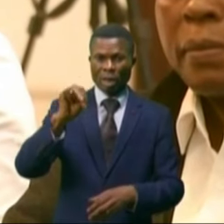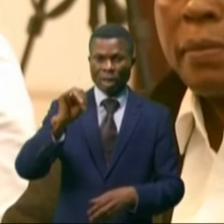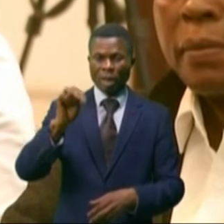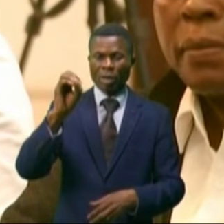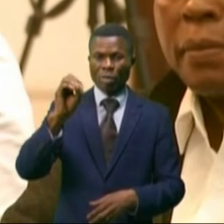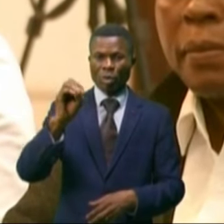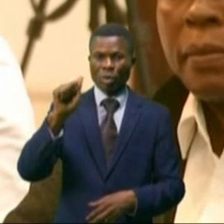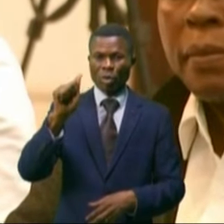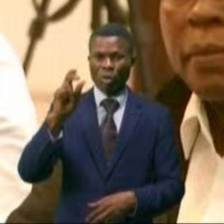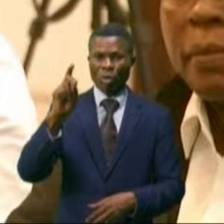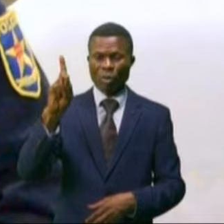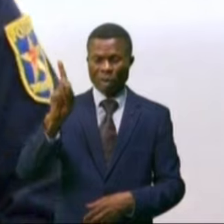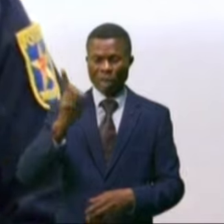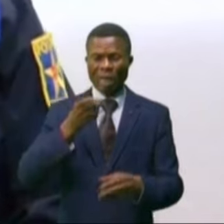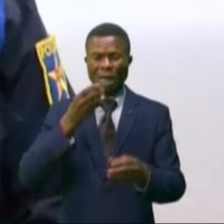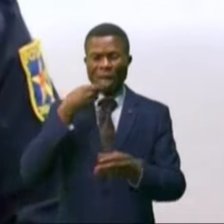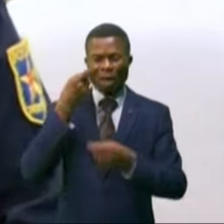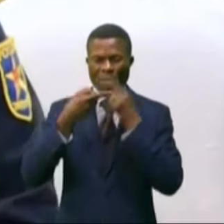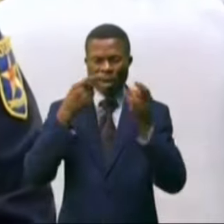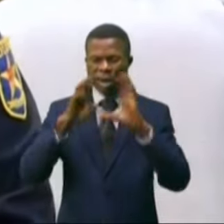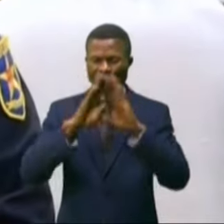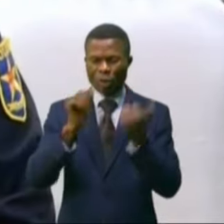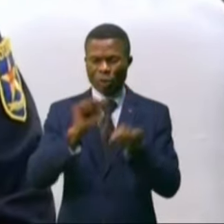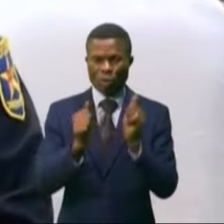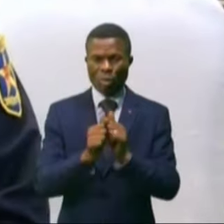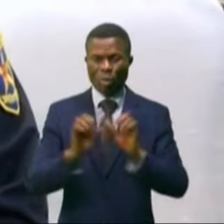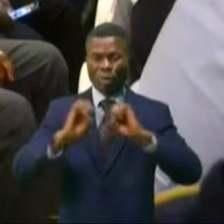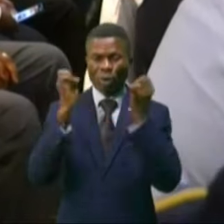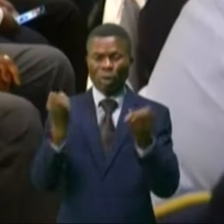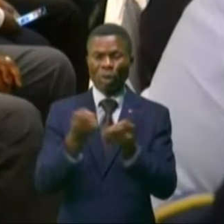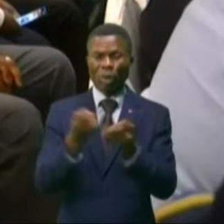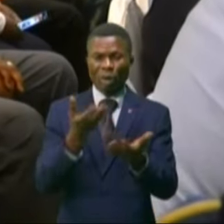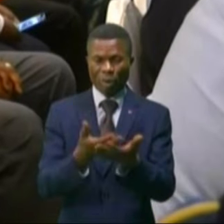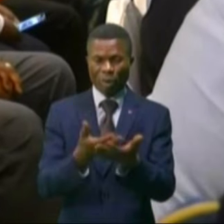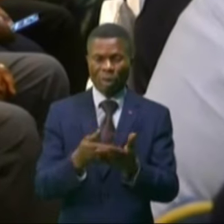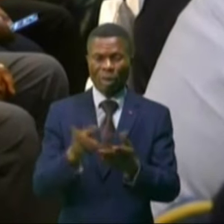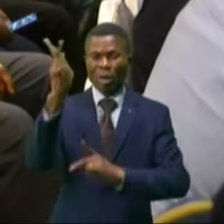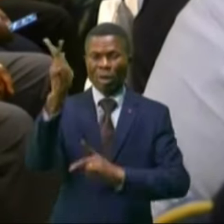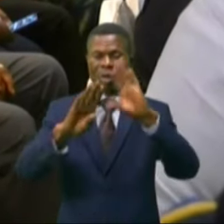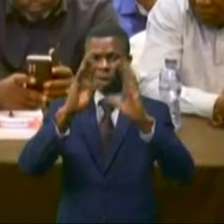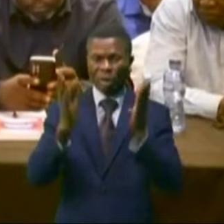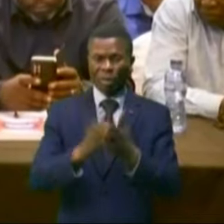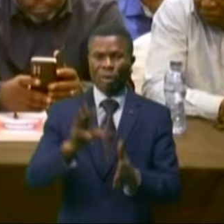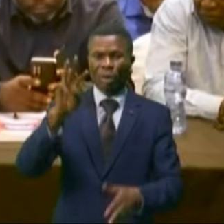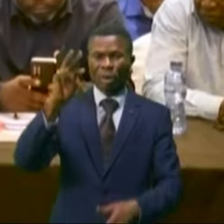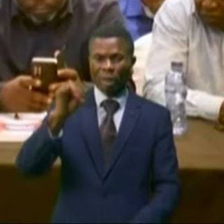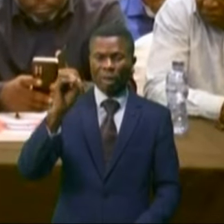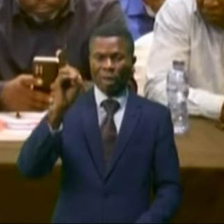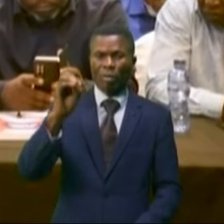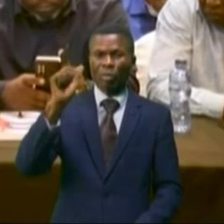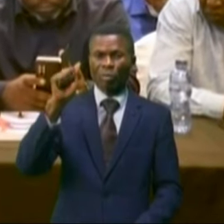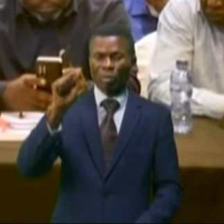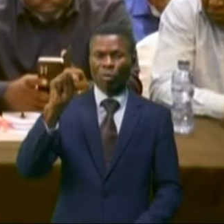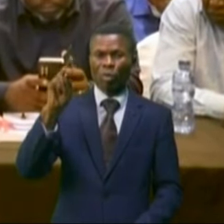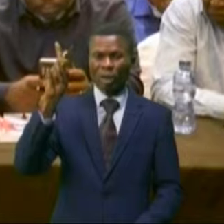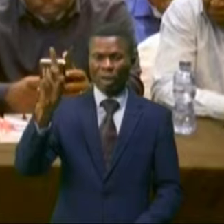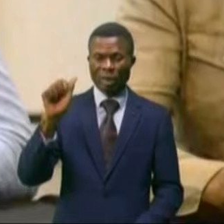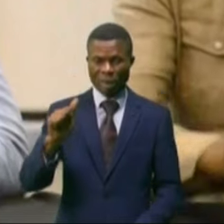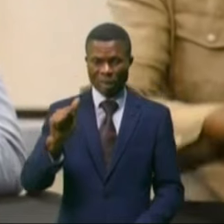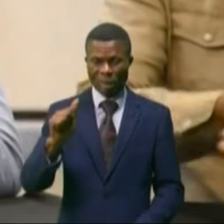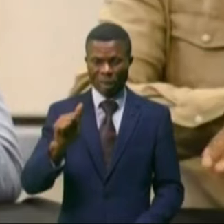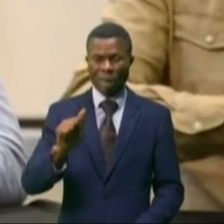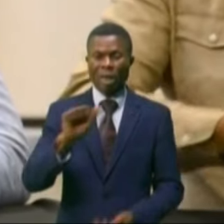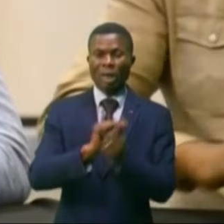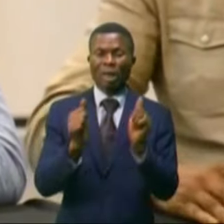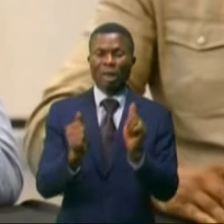le tour de toutes les questions qui divisent la société Perenco et la population de Moanda. Pour les fils et filles de Moanda, les retombées